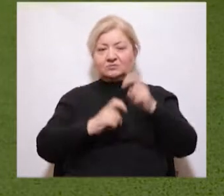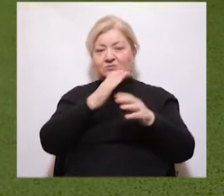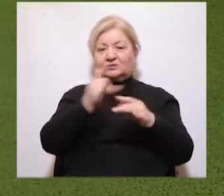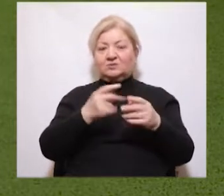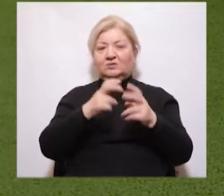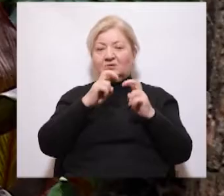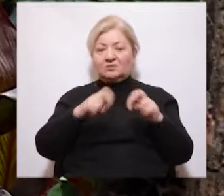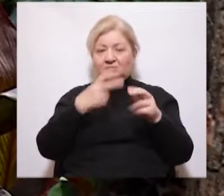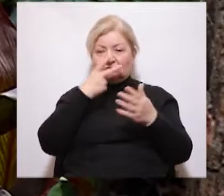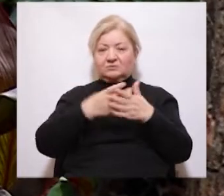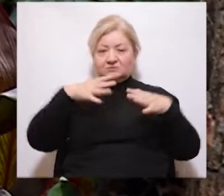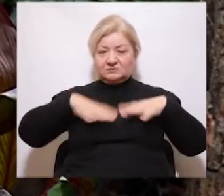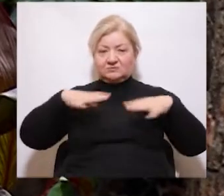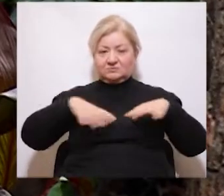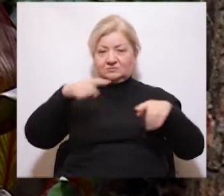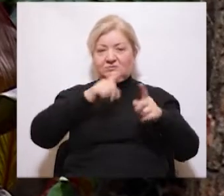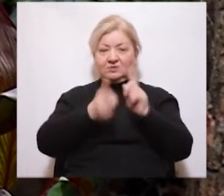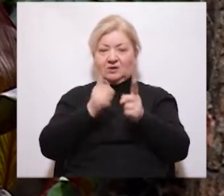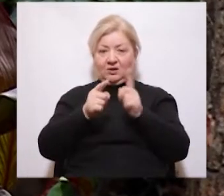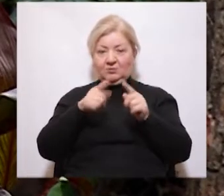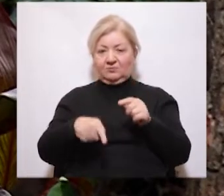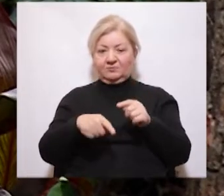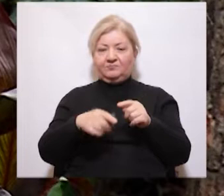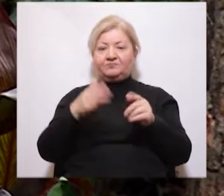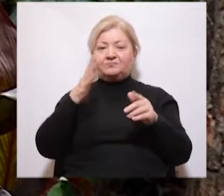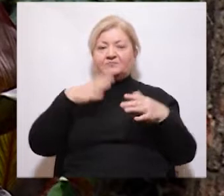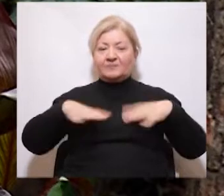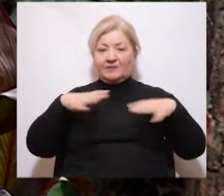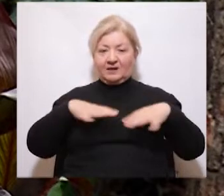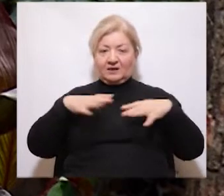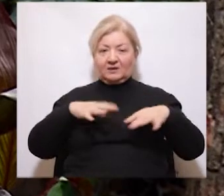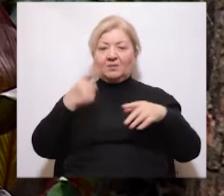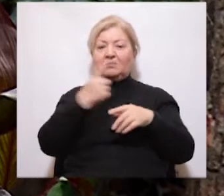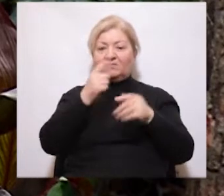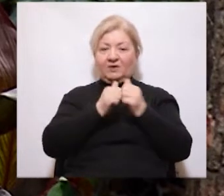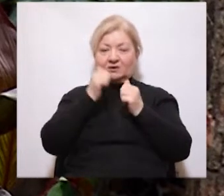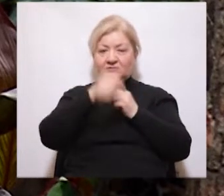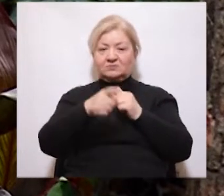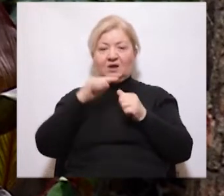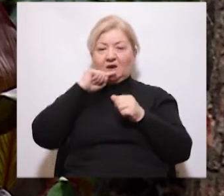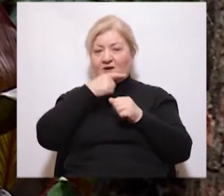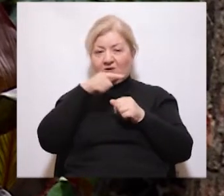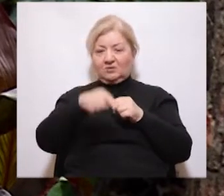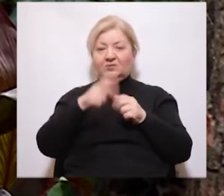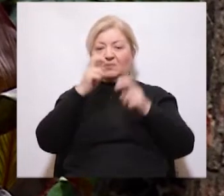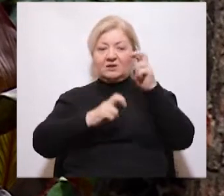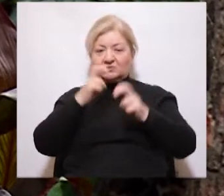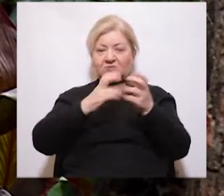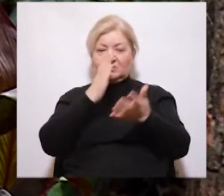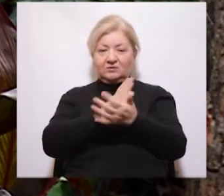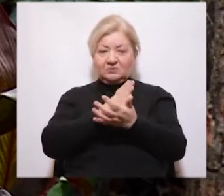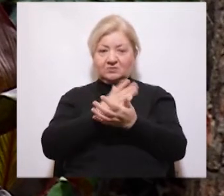მრეწველობის დარგებზე და განვიხილოთ ისინი საქართველოს რეალობაში. საქართველოს პირველ რიგში, საქართველოს